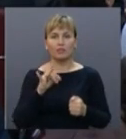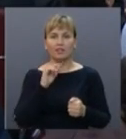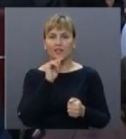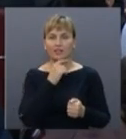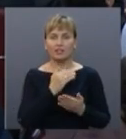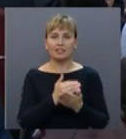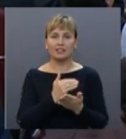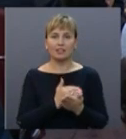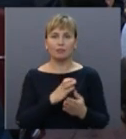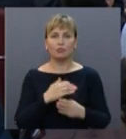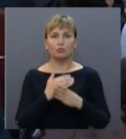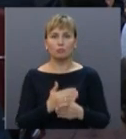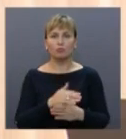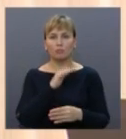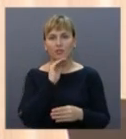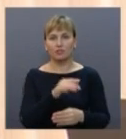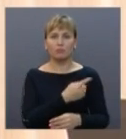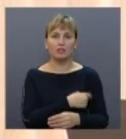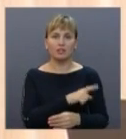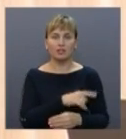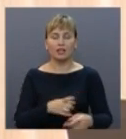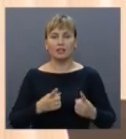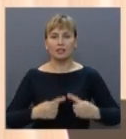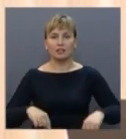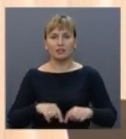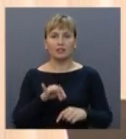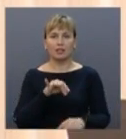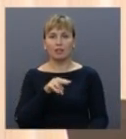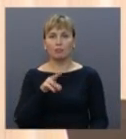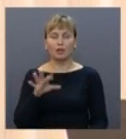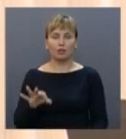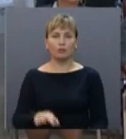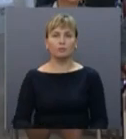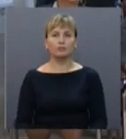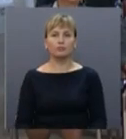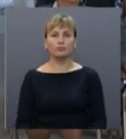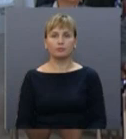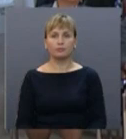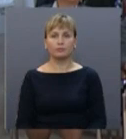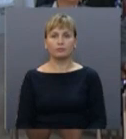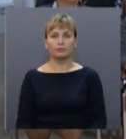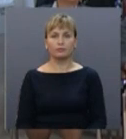эффективной системы с помощью профессиональных медицинских ассоциаций и НПО, отметили эксперты.